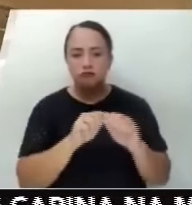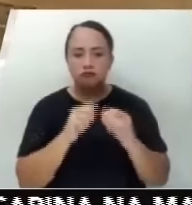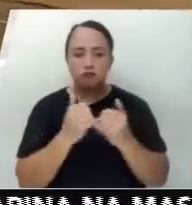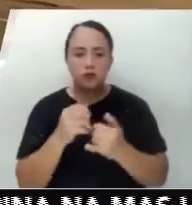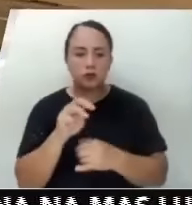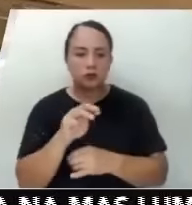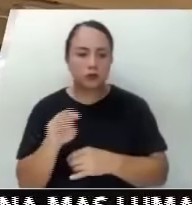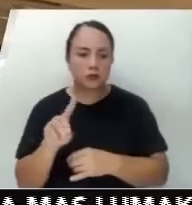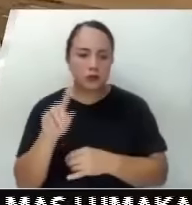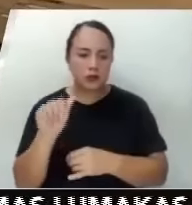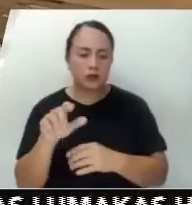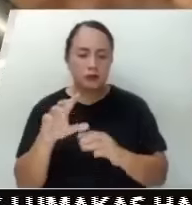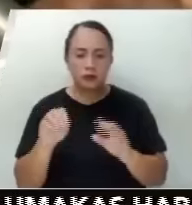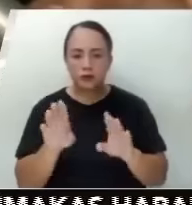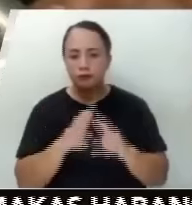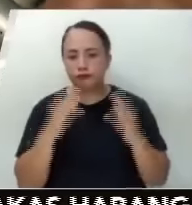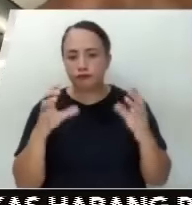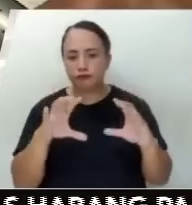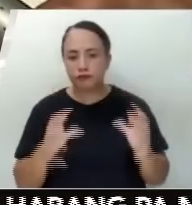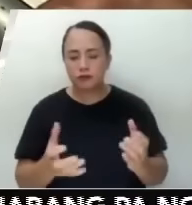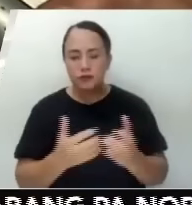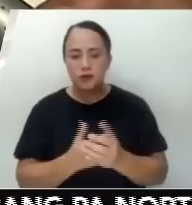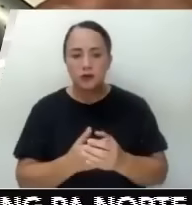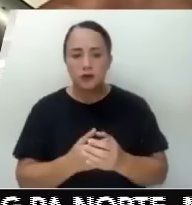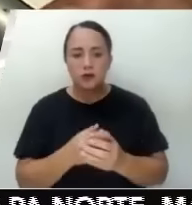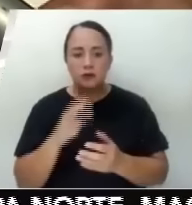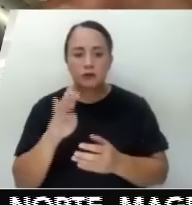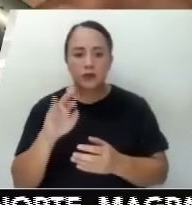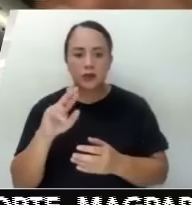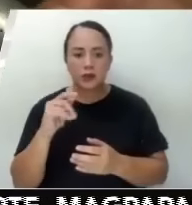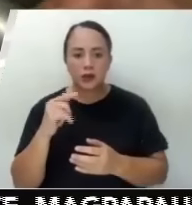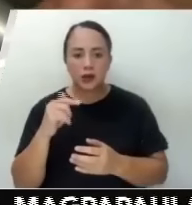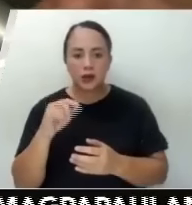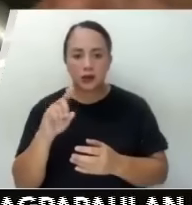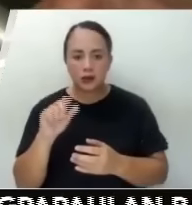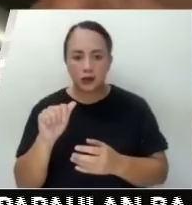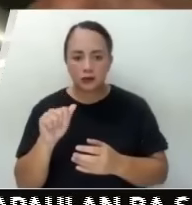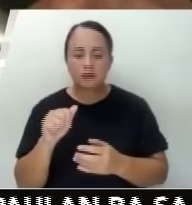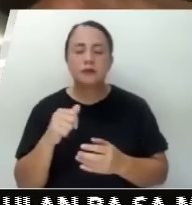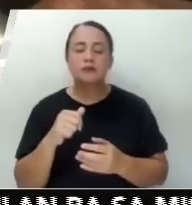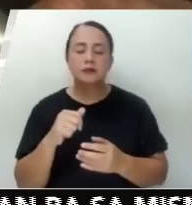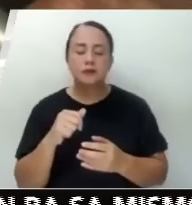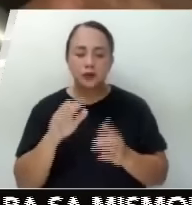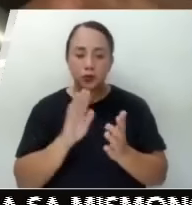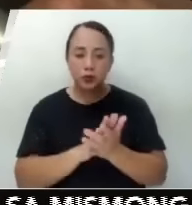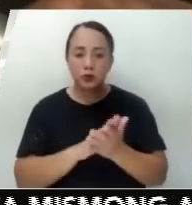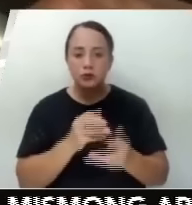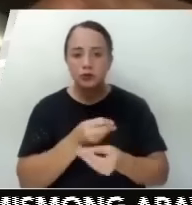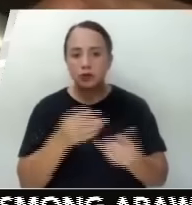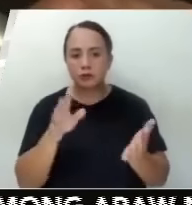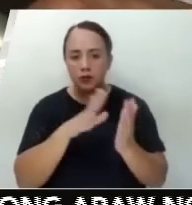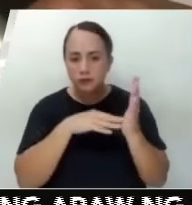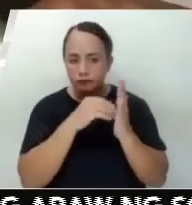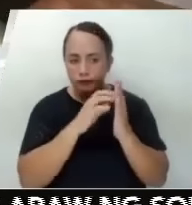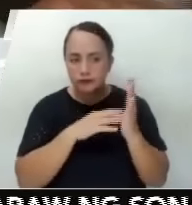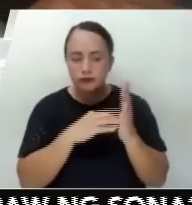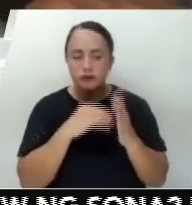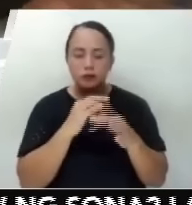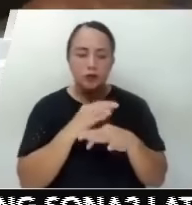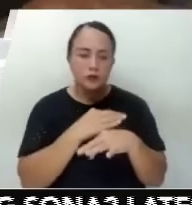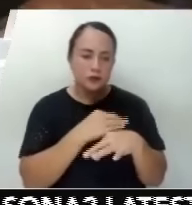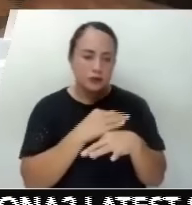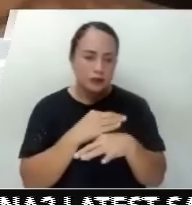pasukan. Sa Brigada Eskwela naman po, tayo po ay nagpo-provide ng mga pintura, mga gamit na pang-repair ng eskwelahan,